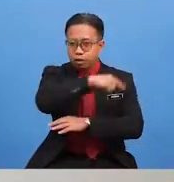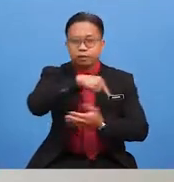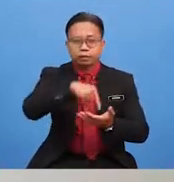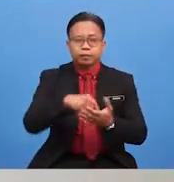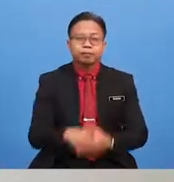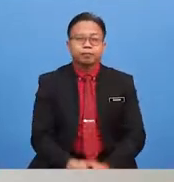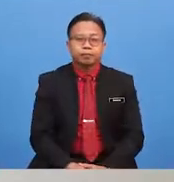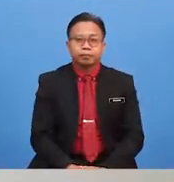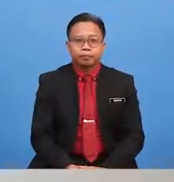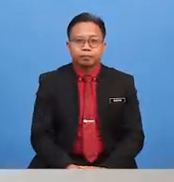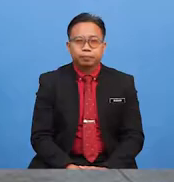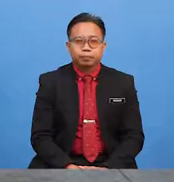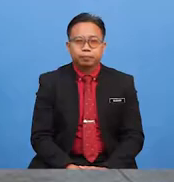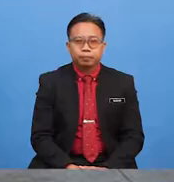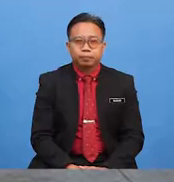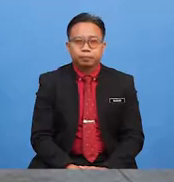ini.